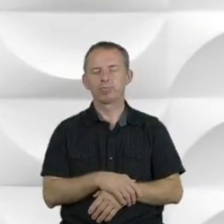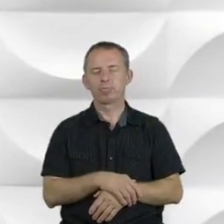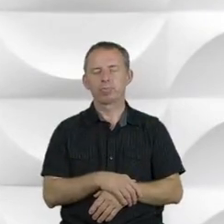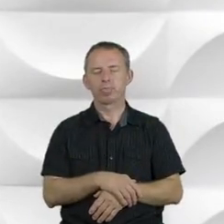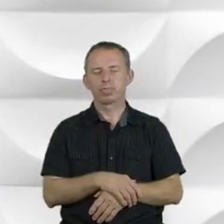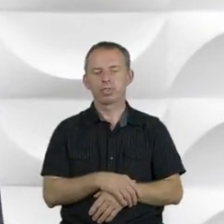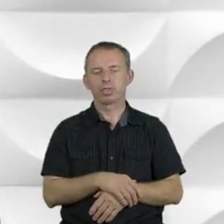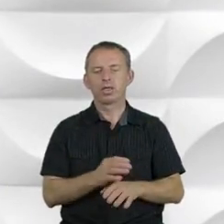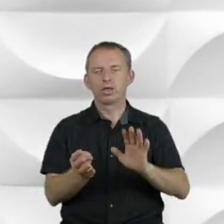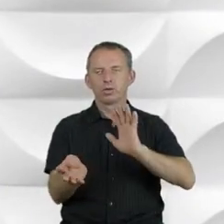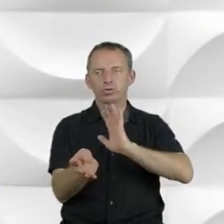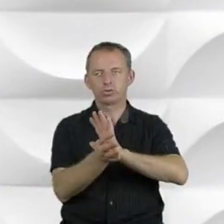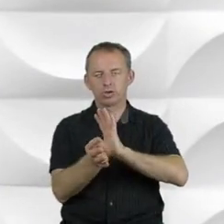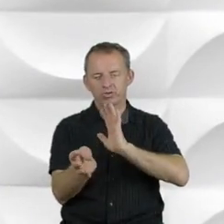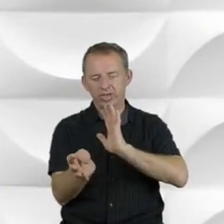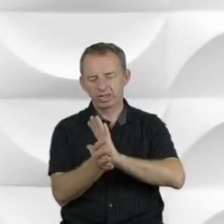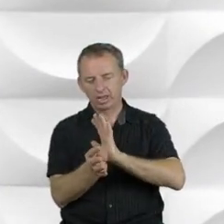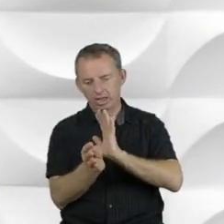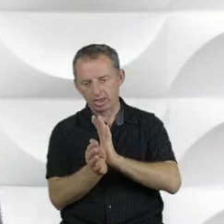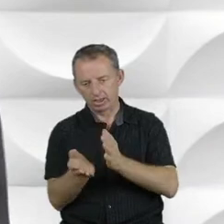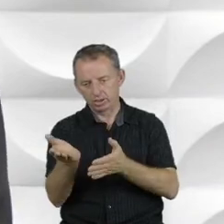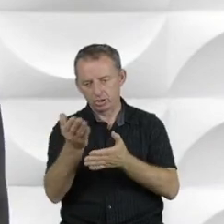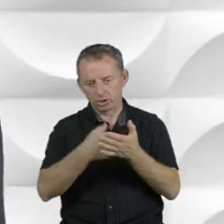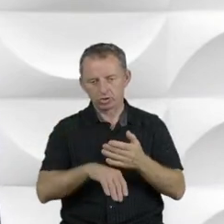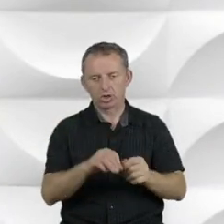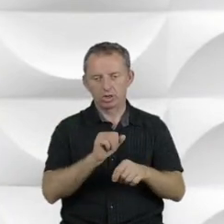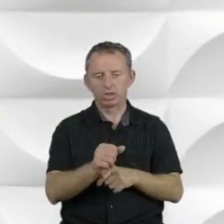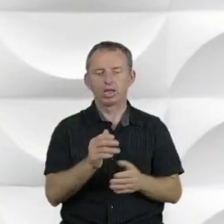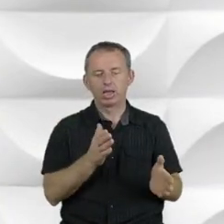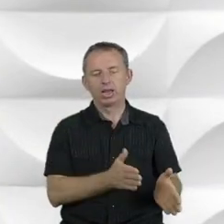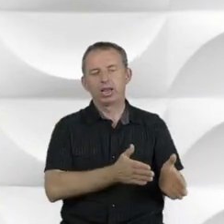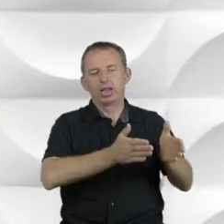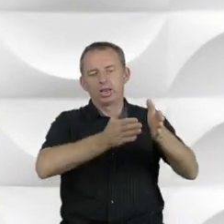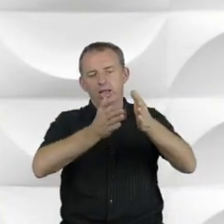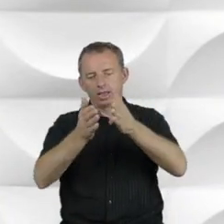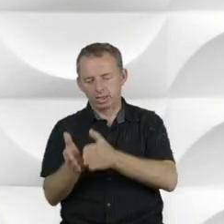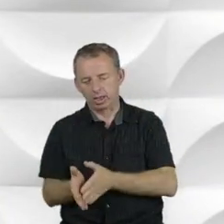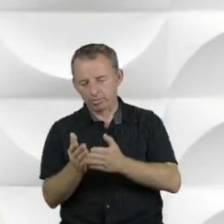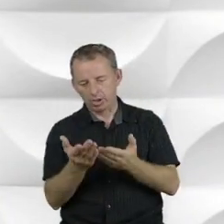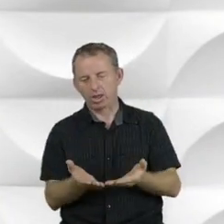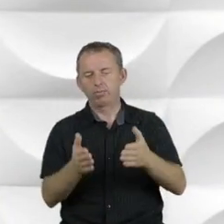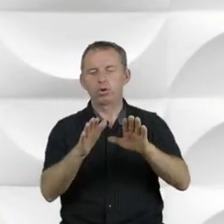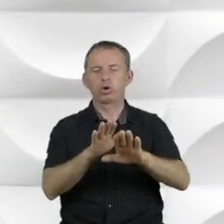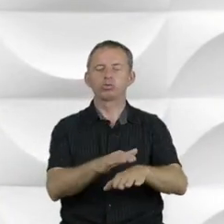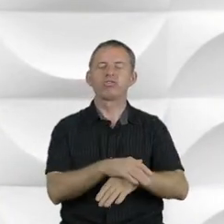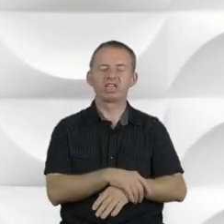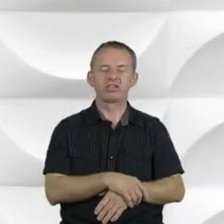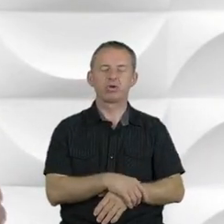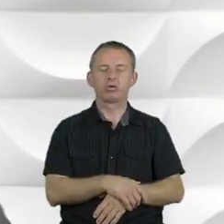W 19 rozdziale jest dopiero kolejne błogosławieństwo.